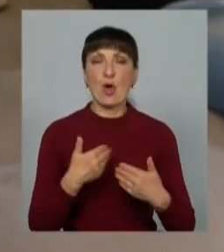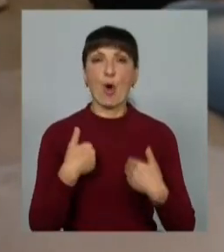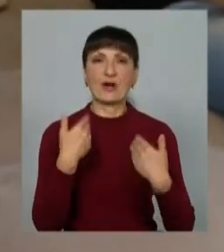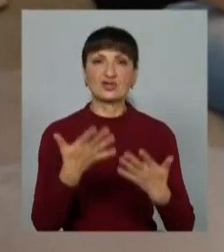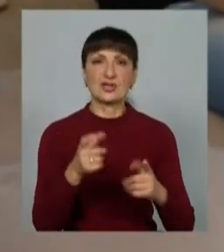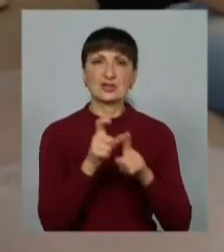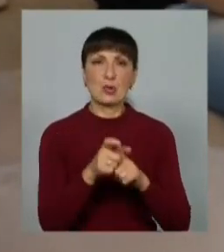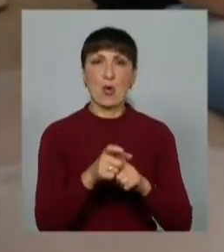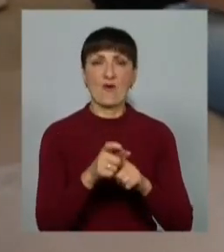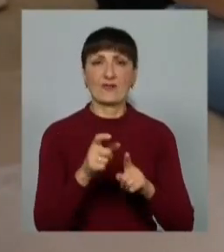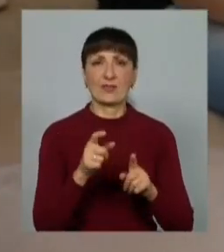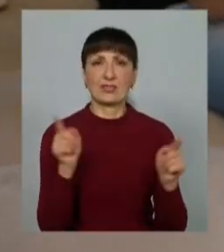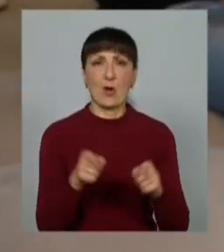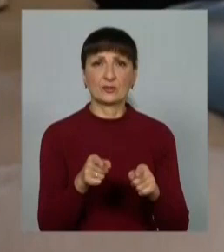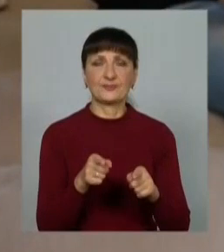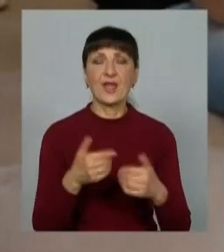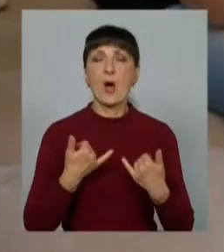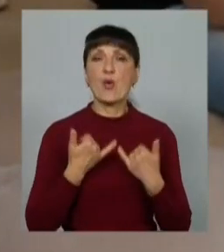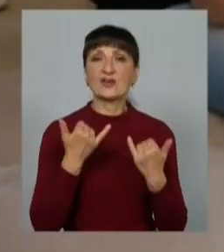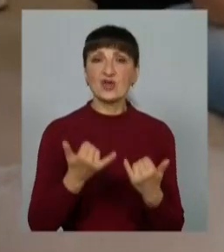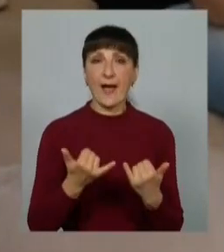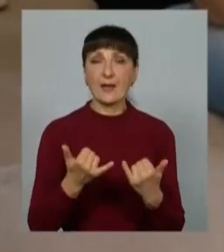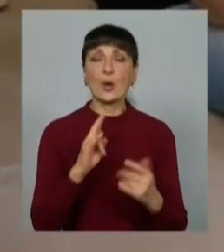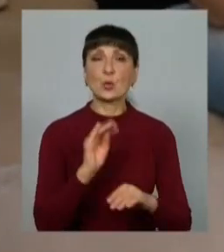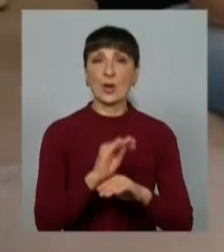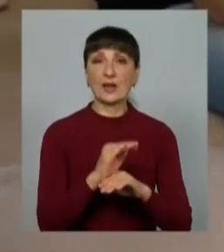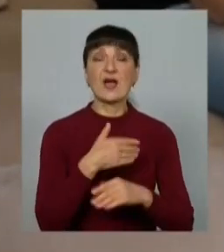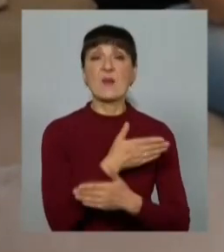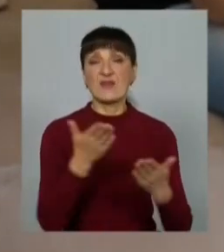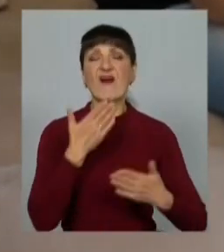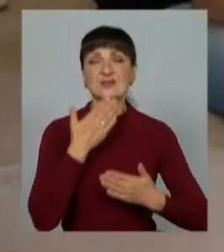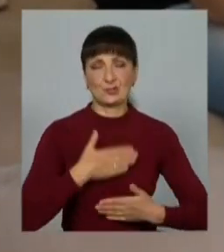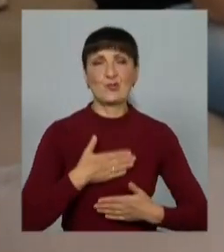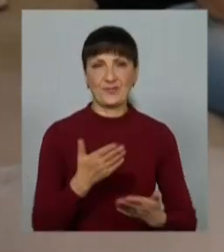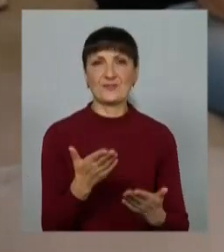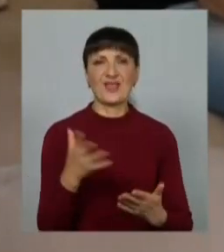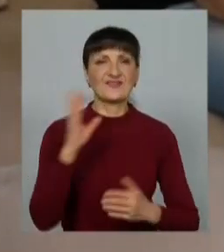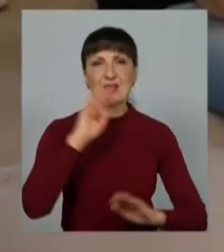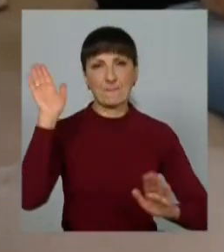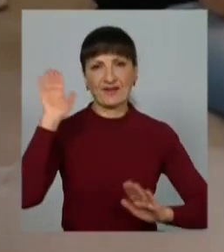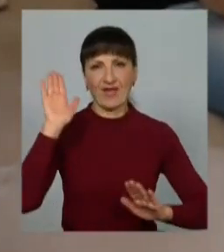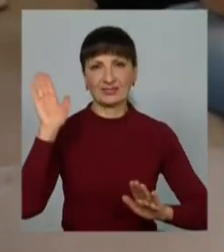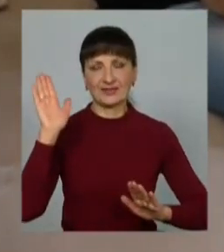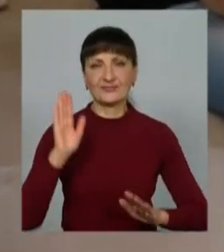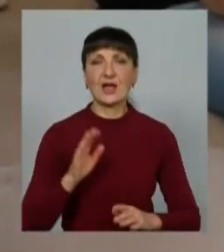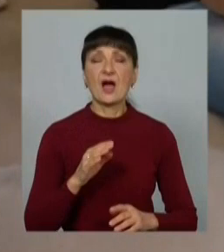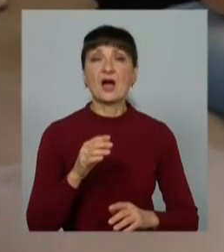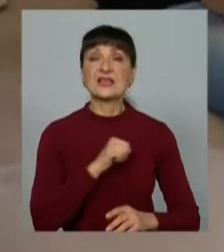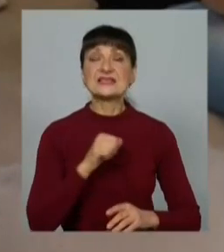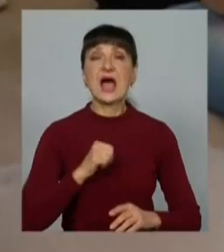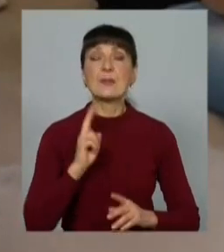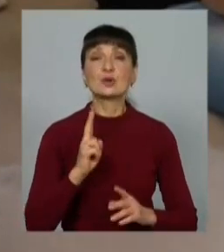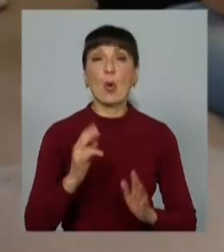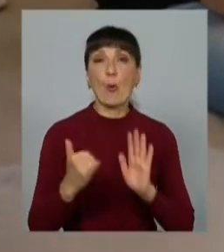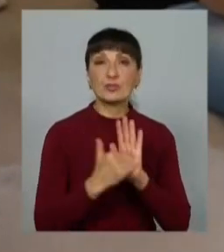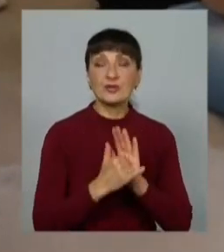там пару слов. Уважаемые хейтеры, Yola House. Мы любим вас. Ребят, всем привет. На самом деле, хейтеры — это самые приятные подписчики, потому